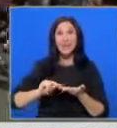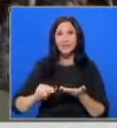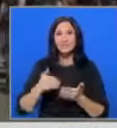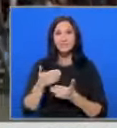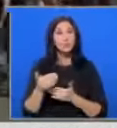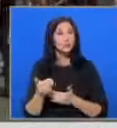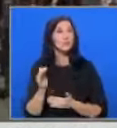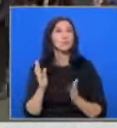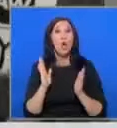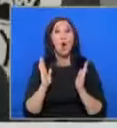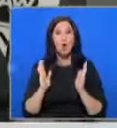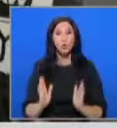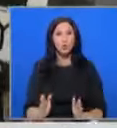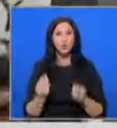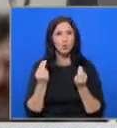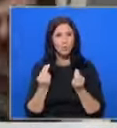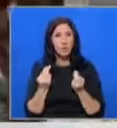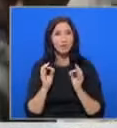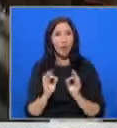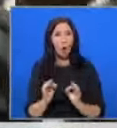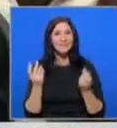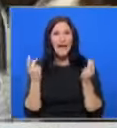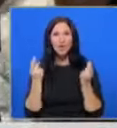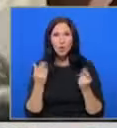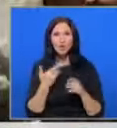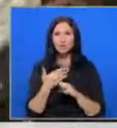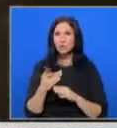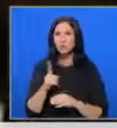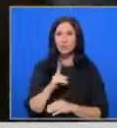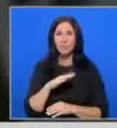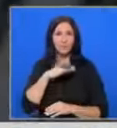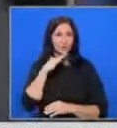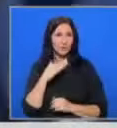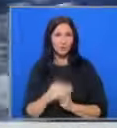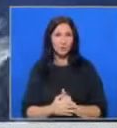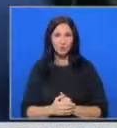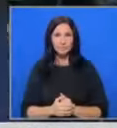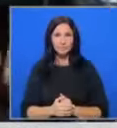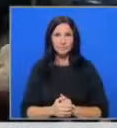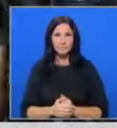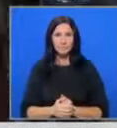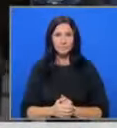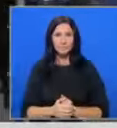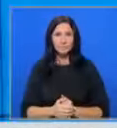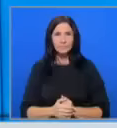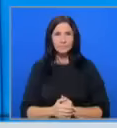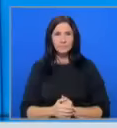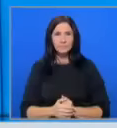предстои да бъде окончателно одобрено, а такова с актьорите все още не е постигнато.